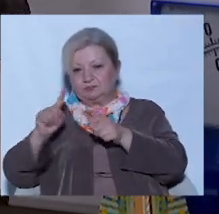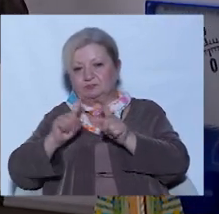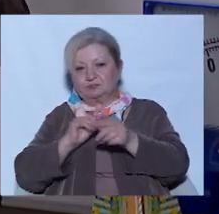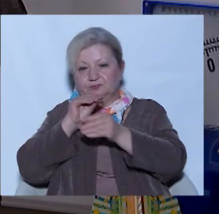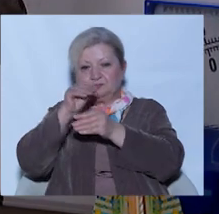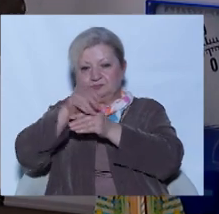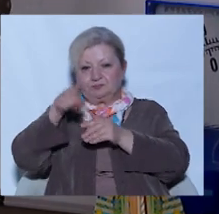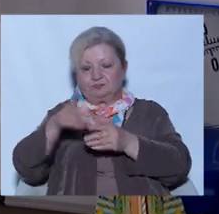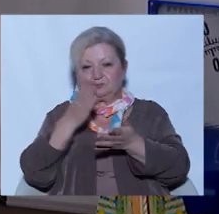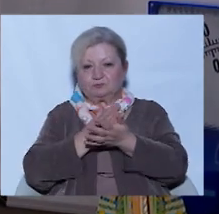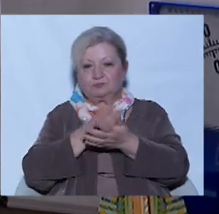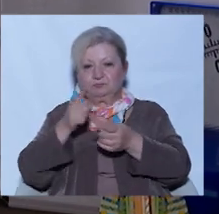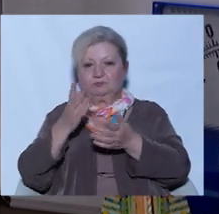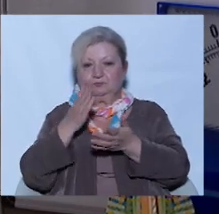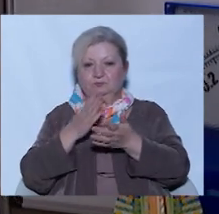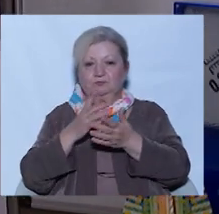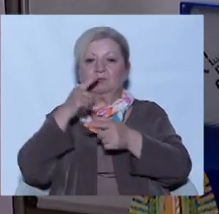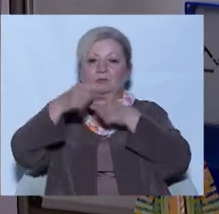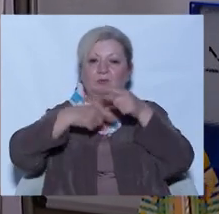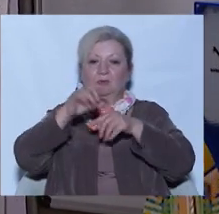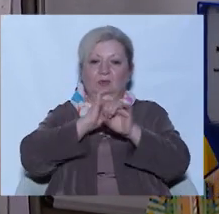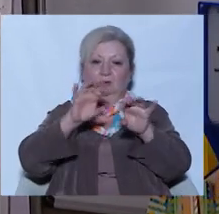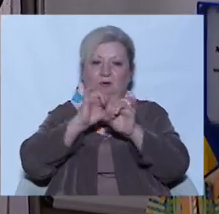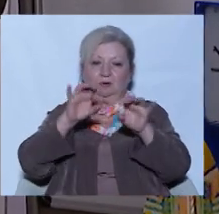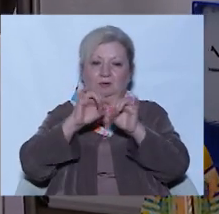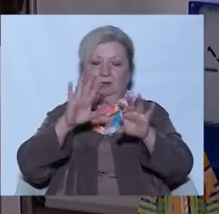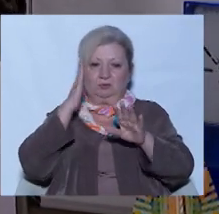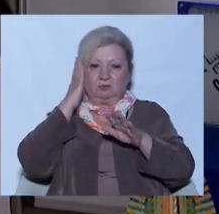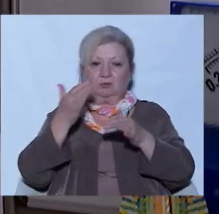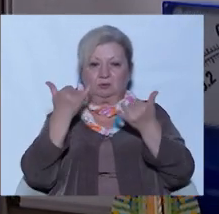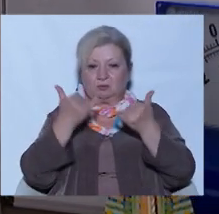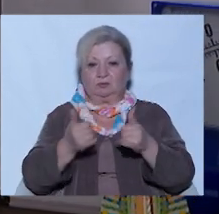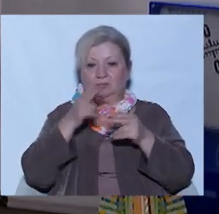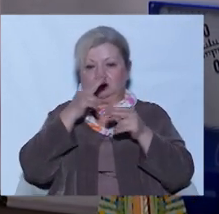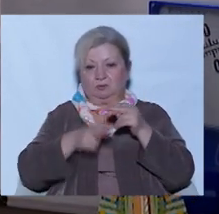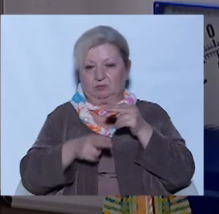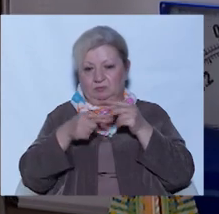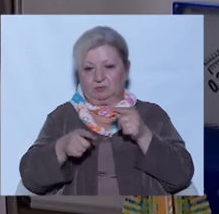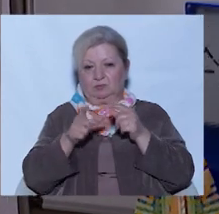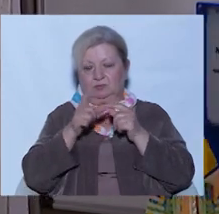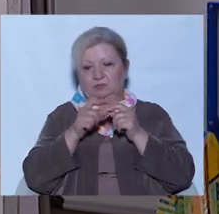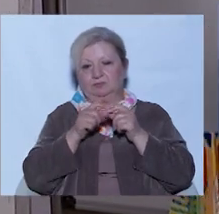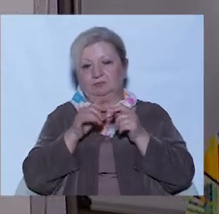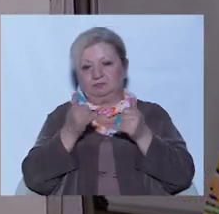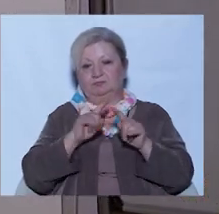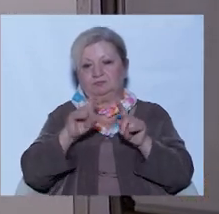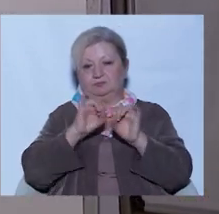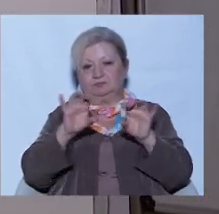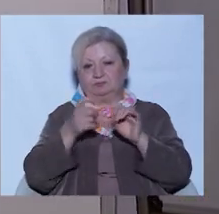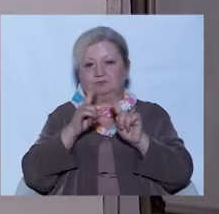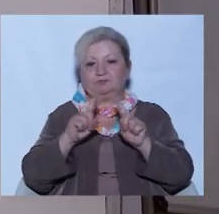ეს იძულებითი რხევები იქნება, ამაზე ჩვენ შემდგომ ვისაუბრეთ. დღეს ამ ნაწილს დავჯერდეთ, რაც